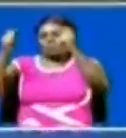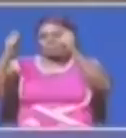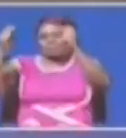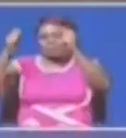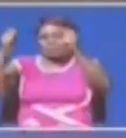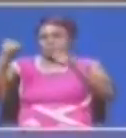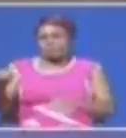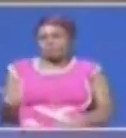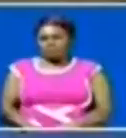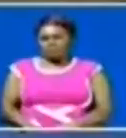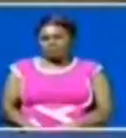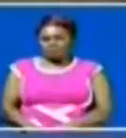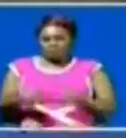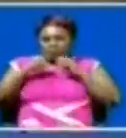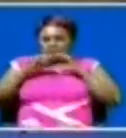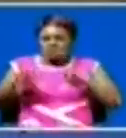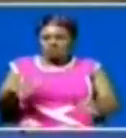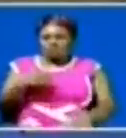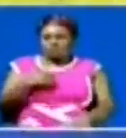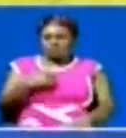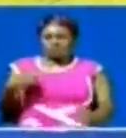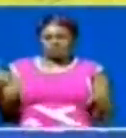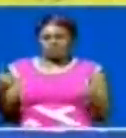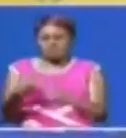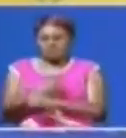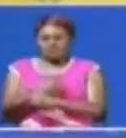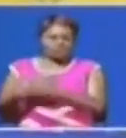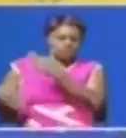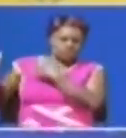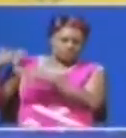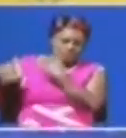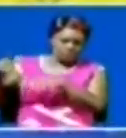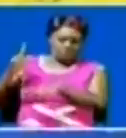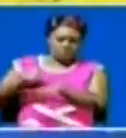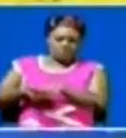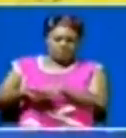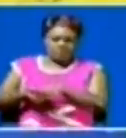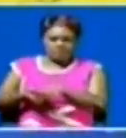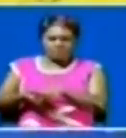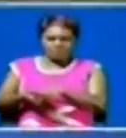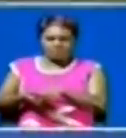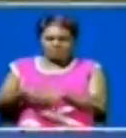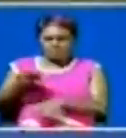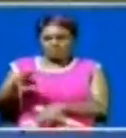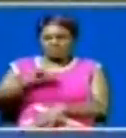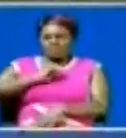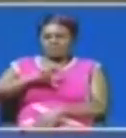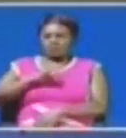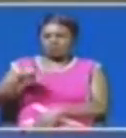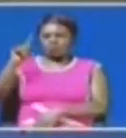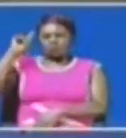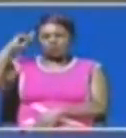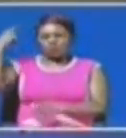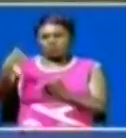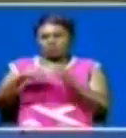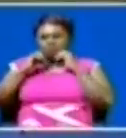kukambenia. Sasa kuna ugatuzi, na bila shaka ni tofauti na ilivyokuwa awali wakati wa manispaa. Je, mtazamo wako kuhusiana